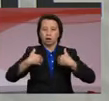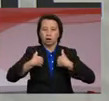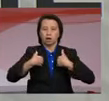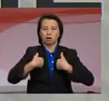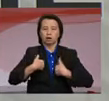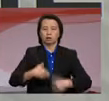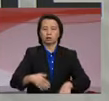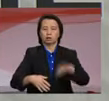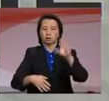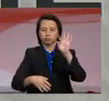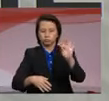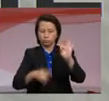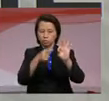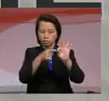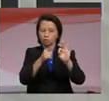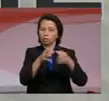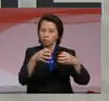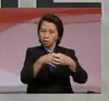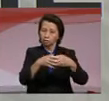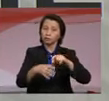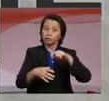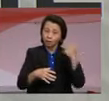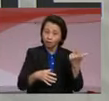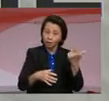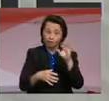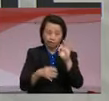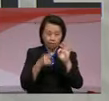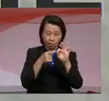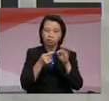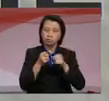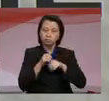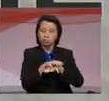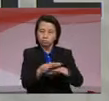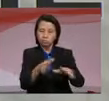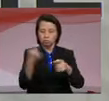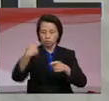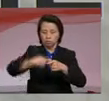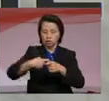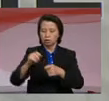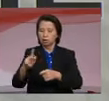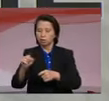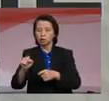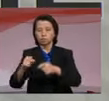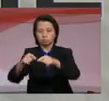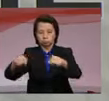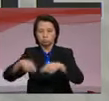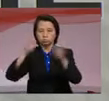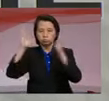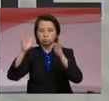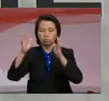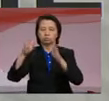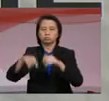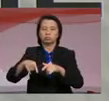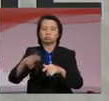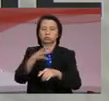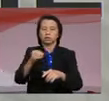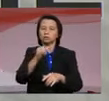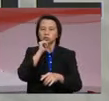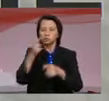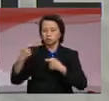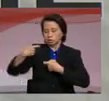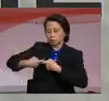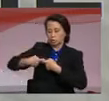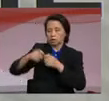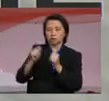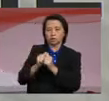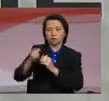juga 9 kluster lain yang merupakan penularan berkaitan kes tempatan di dalam negara dan tidak berkaitan